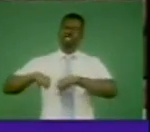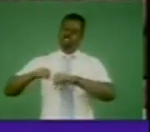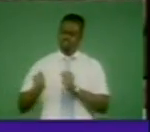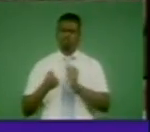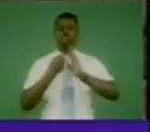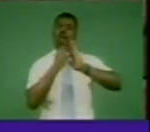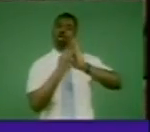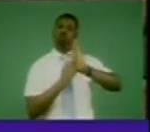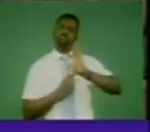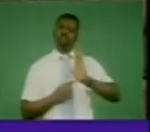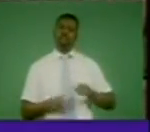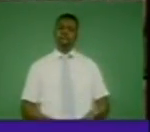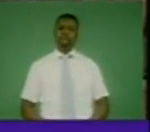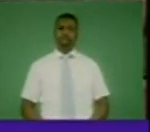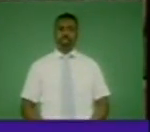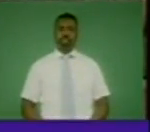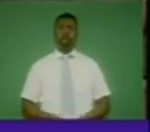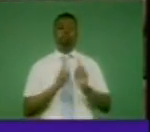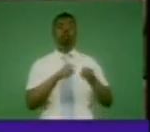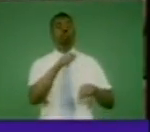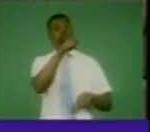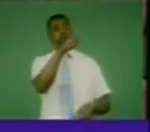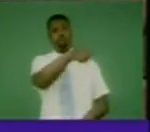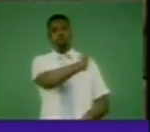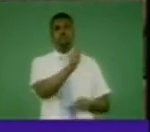Na wewe mwenyekiti umevunja kanuni. Wewe mwenyekiti.